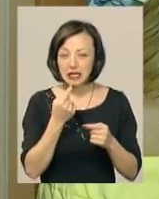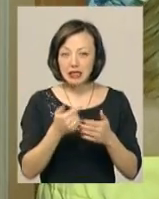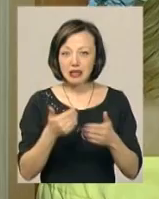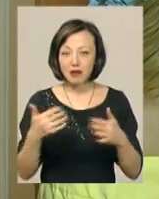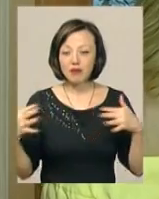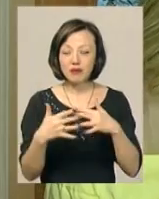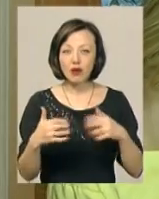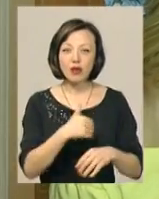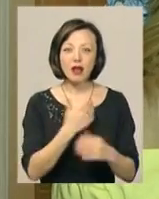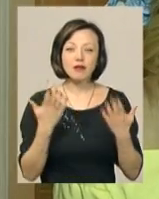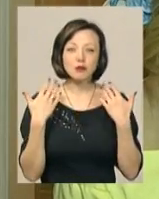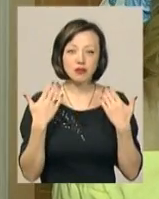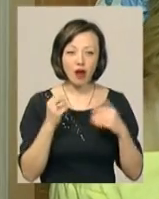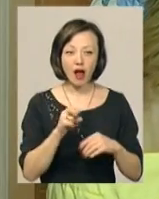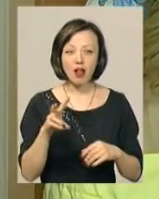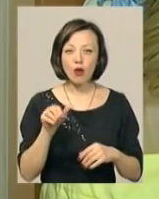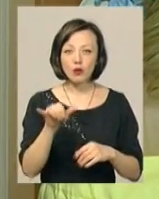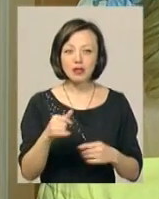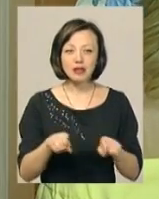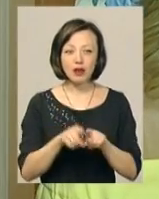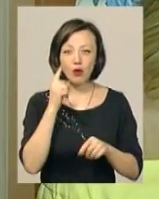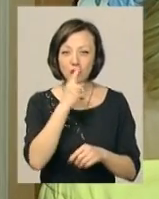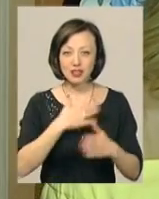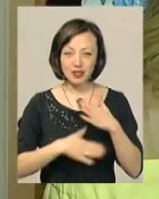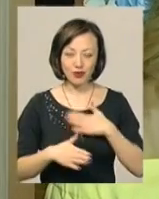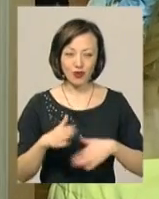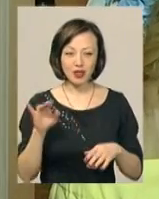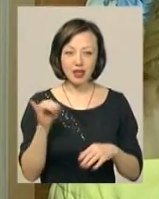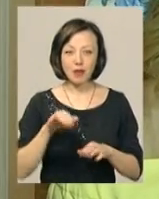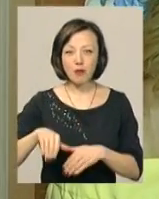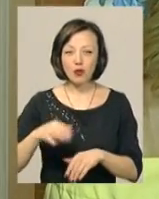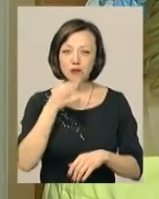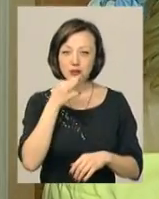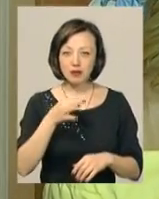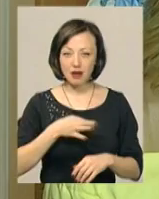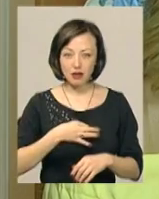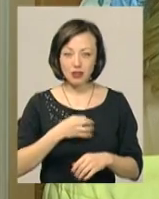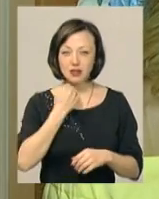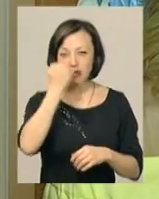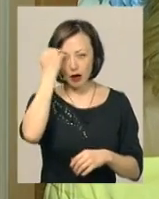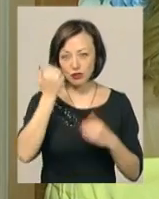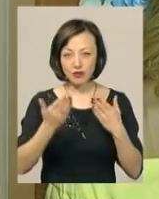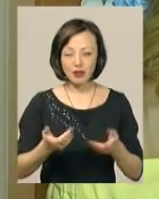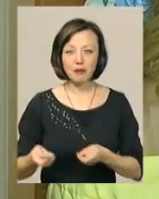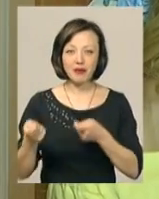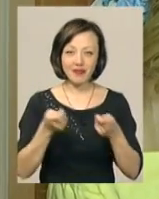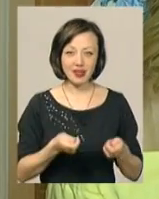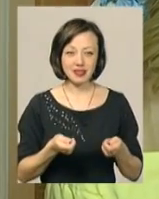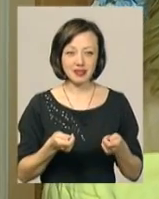хочуть відпочивати. Але в них такі очі задоволені, і потім вони кажуть: «Дякуємо, що ви нам